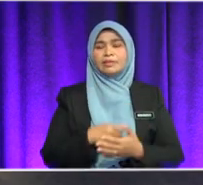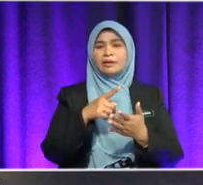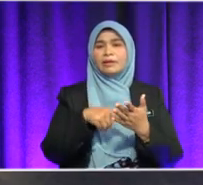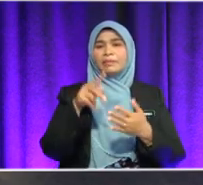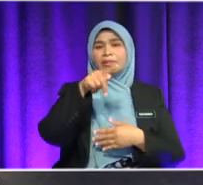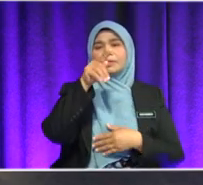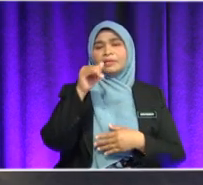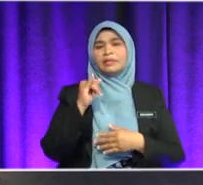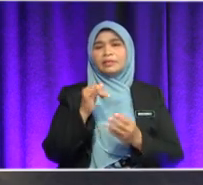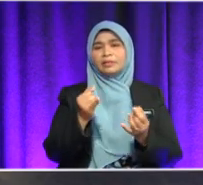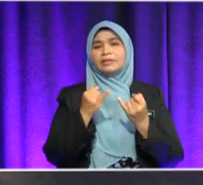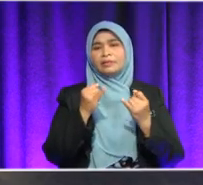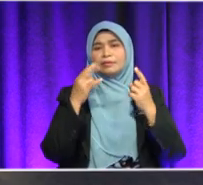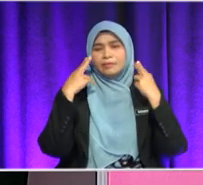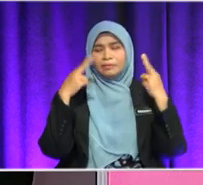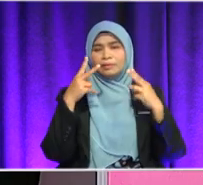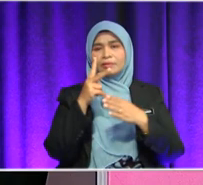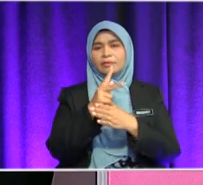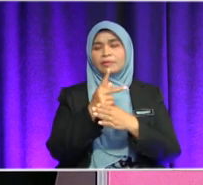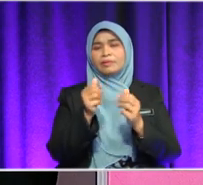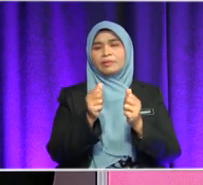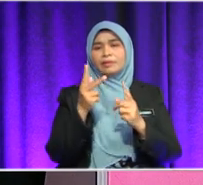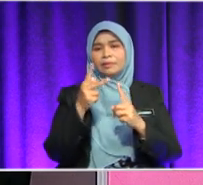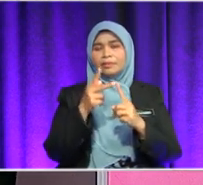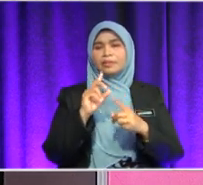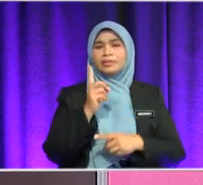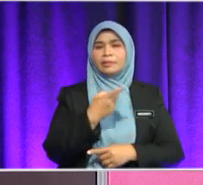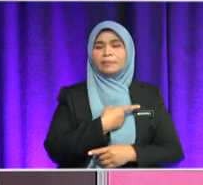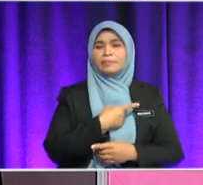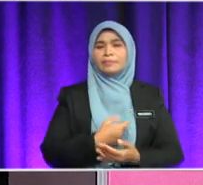kosikan kepada kami Oke terima kasih